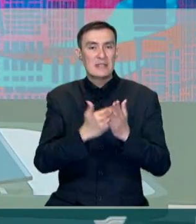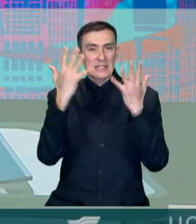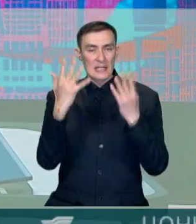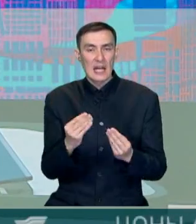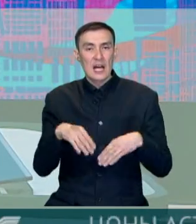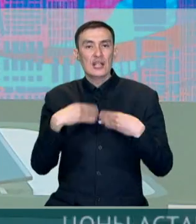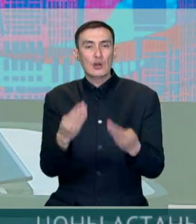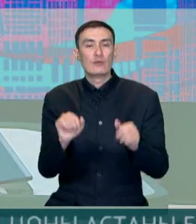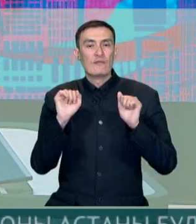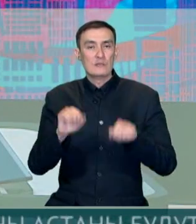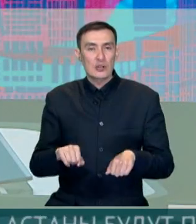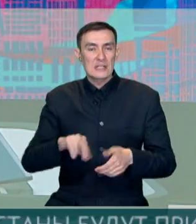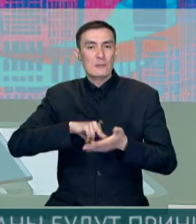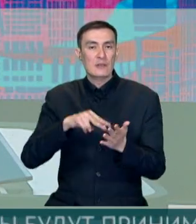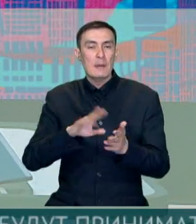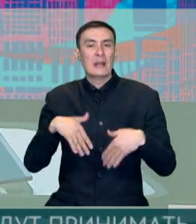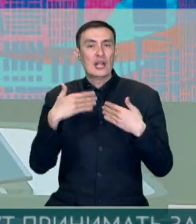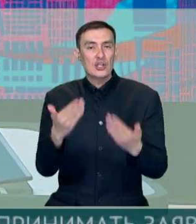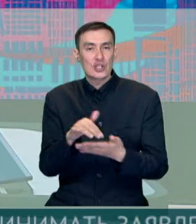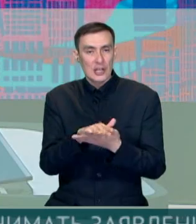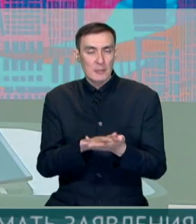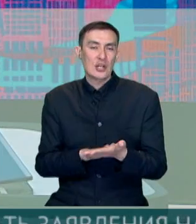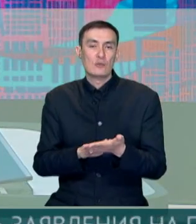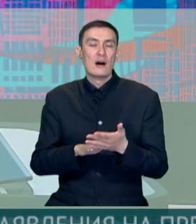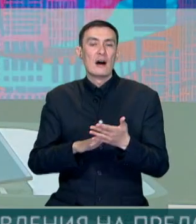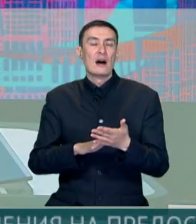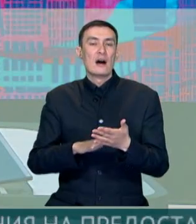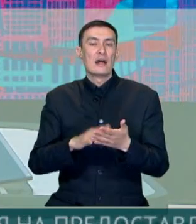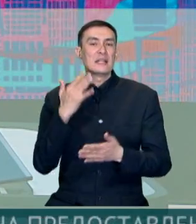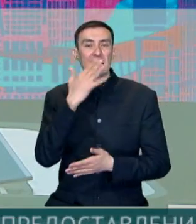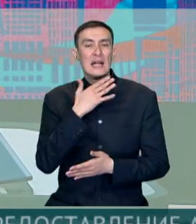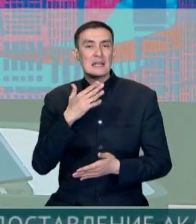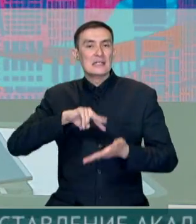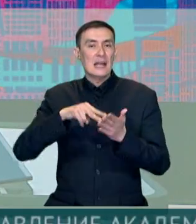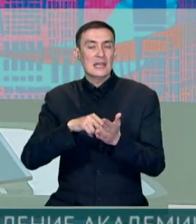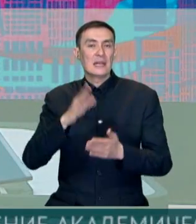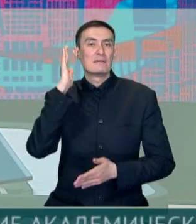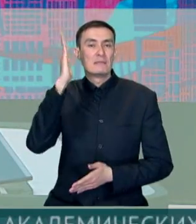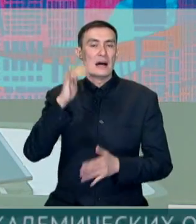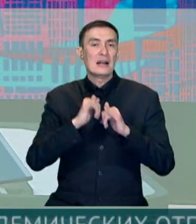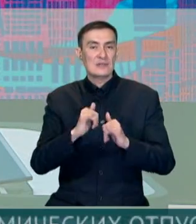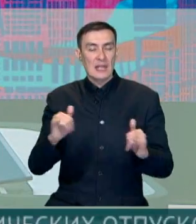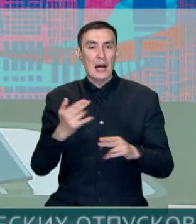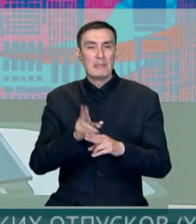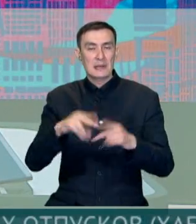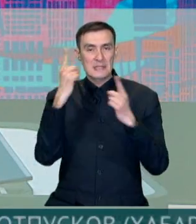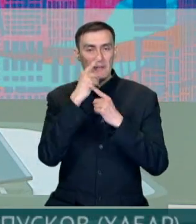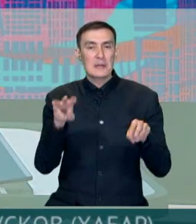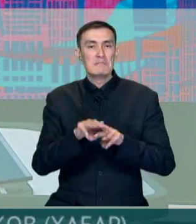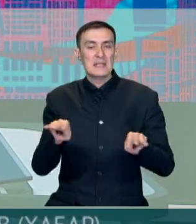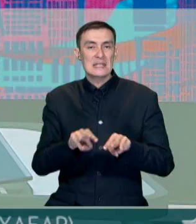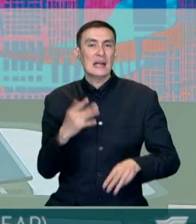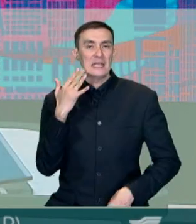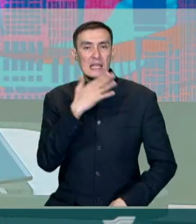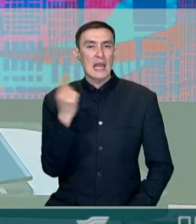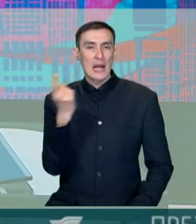дадут стране возможность выработать предложения по дальнейшему формированию национальной стратегии развития. Об этом заявил министр национальной